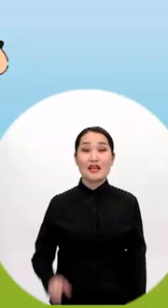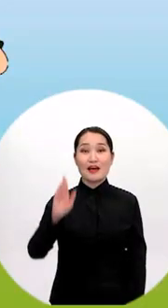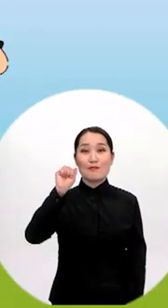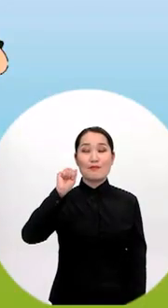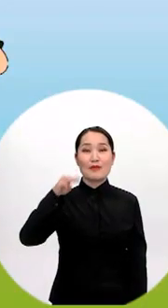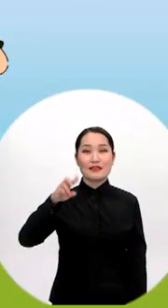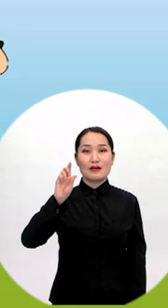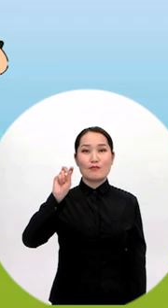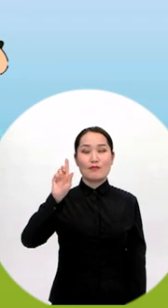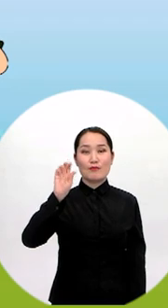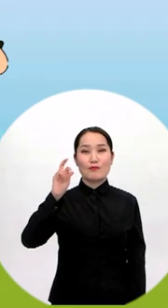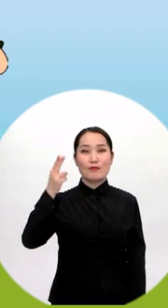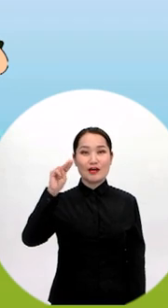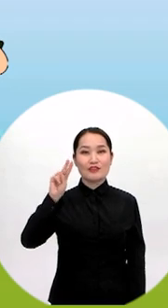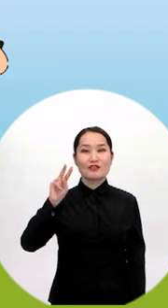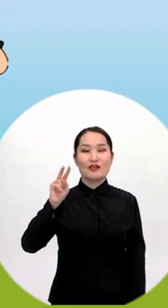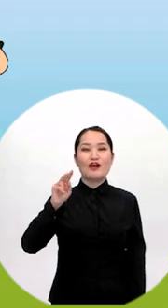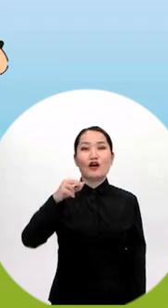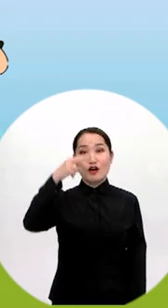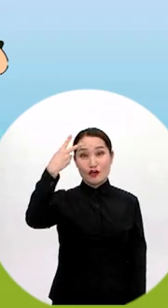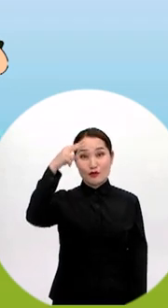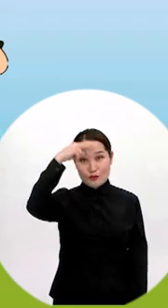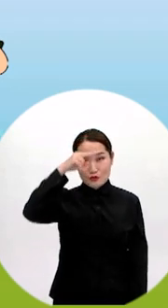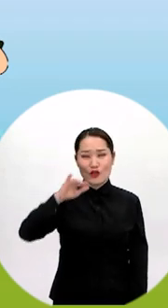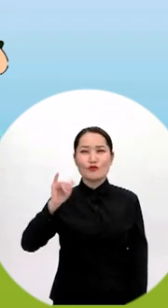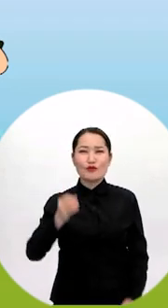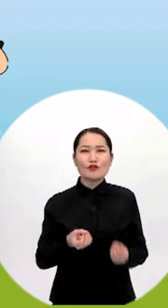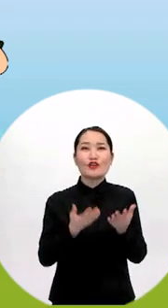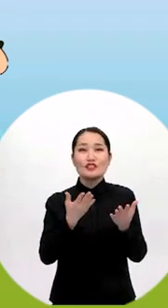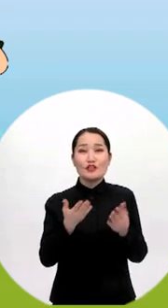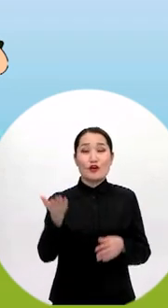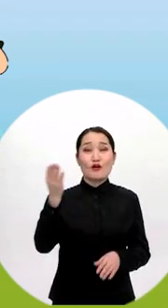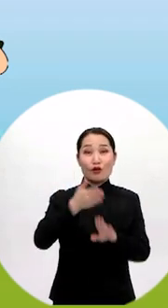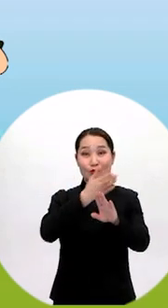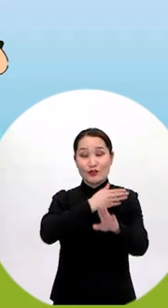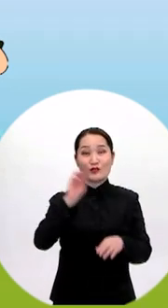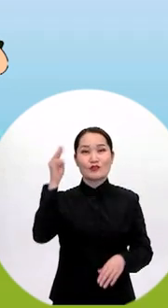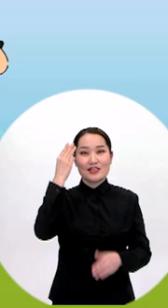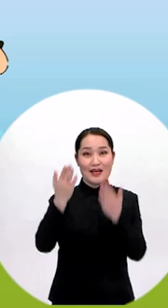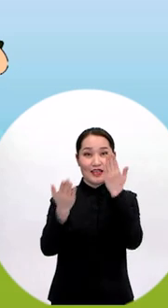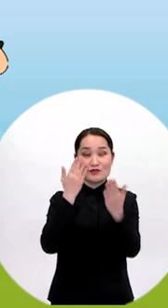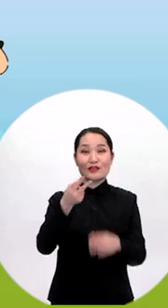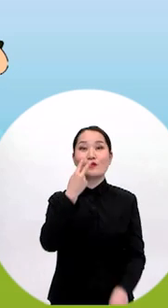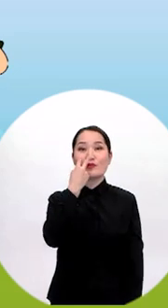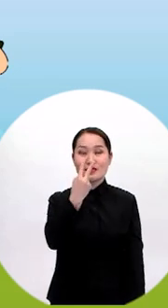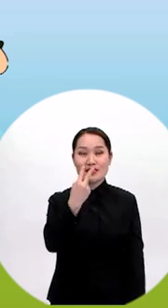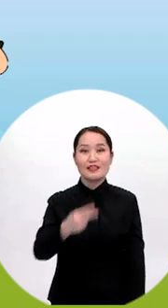Батаа бол хоёр тохиолдсон явдлыг үзэх явцдаа өмнөх туршилттай харьцуулан дүгнээрээ.